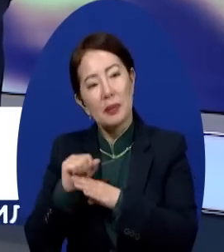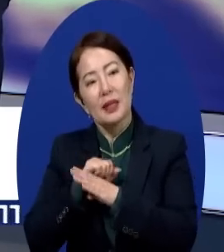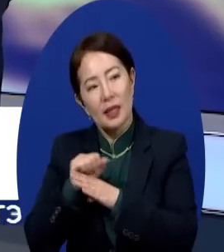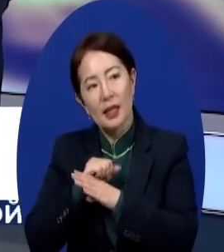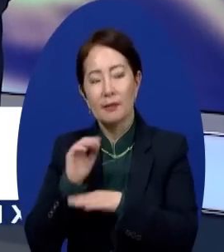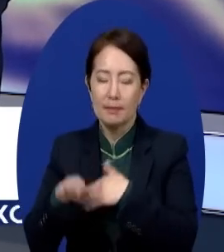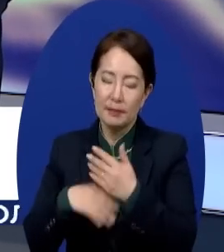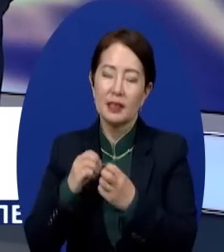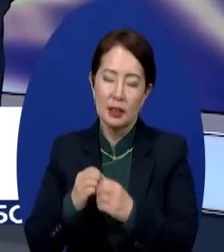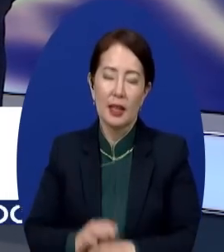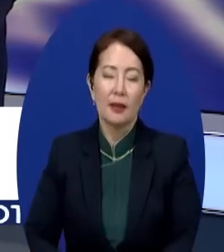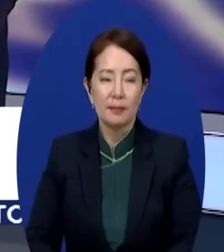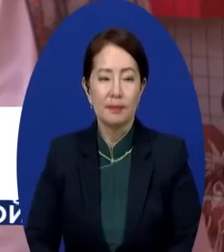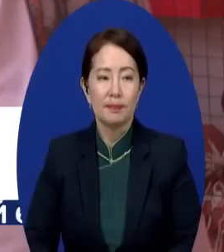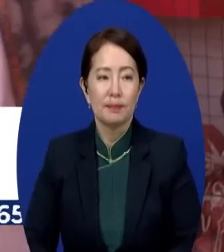сургалтаа ирчмтэй базааж байна.